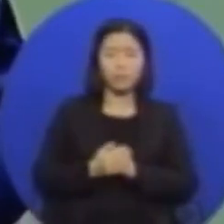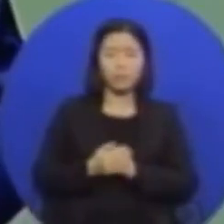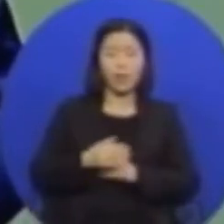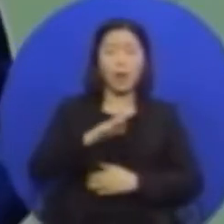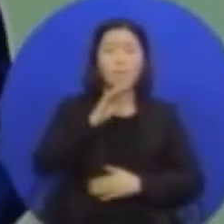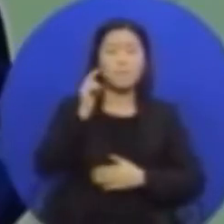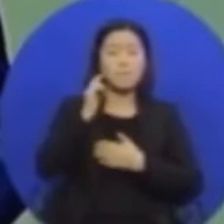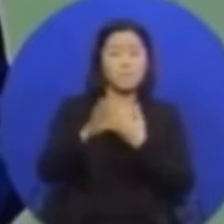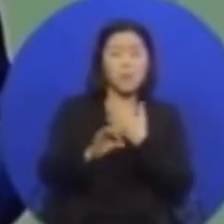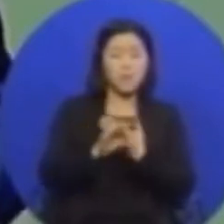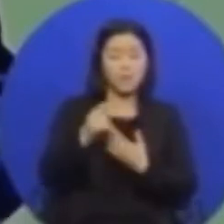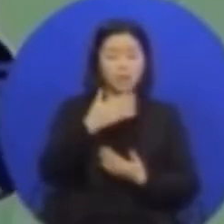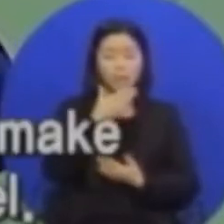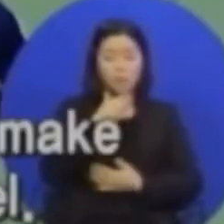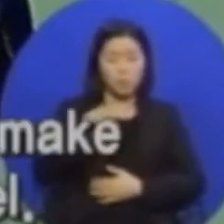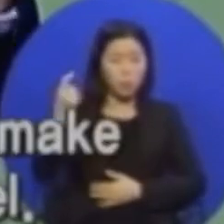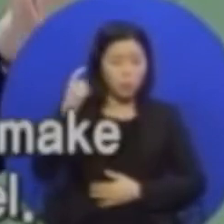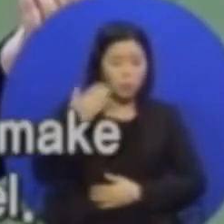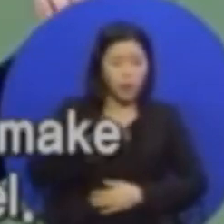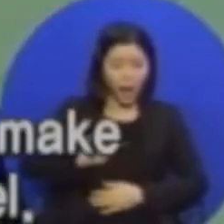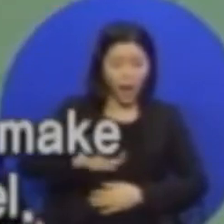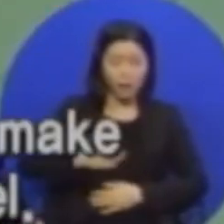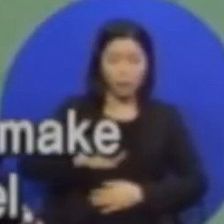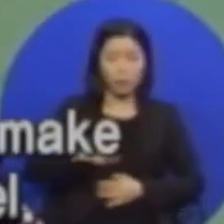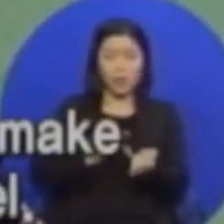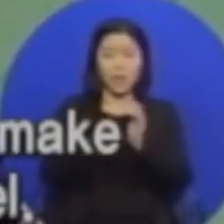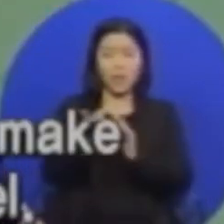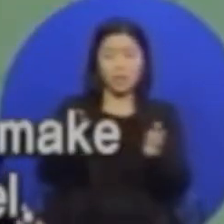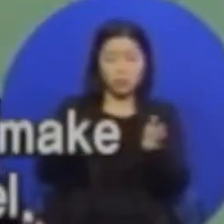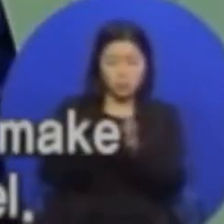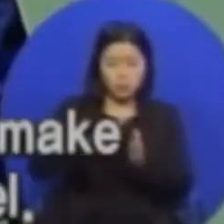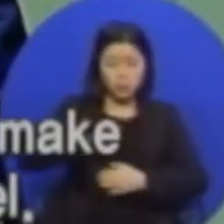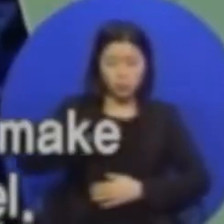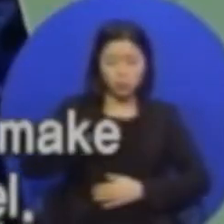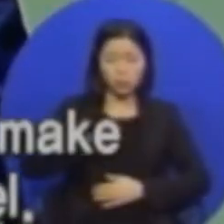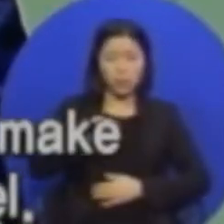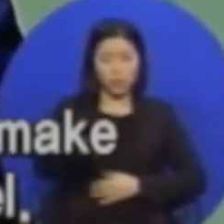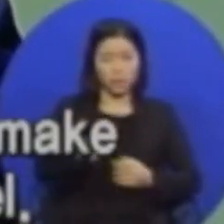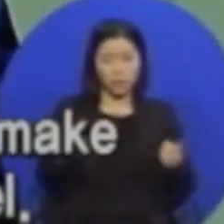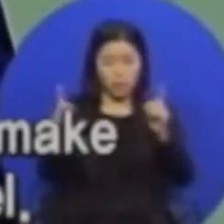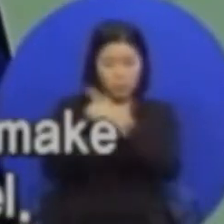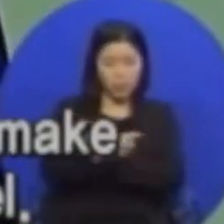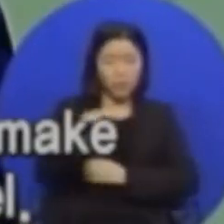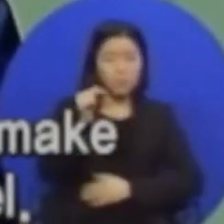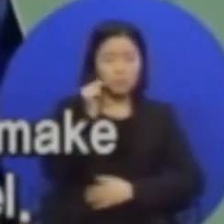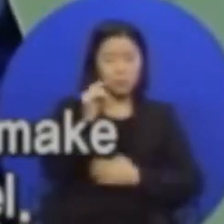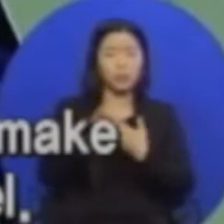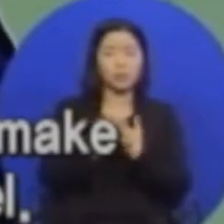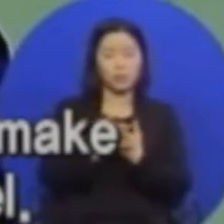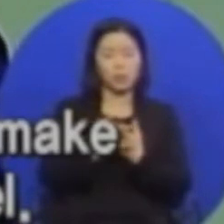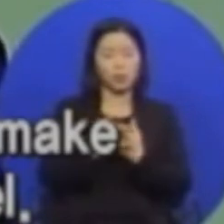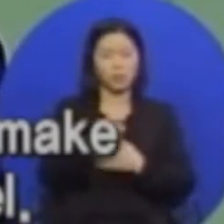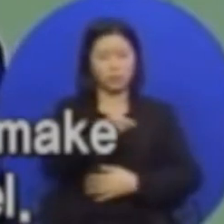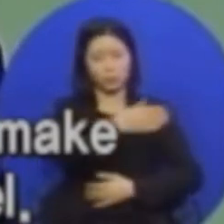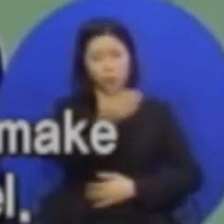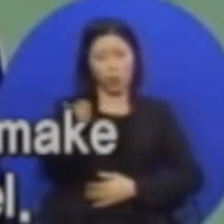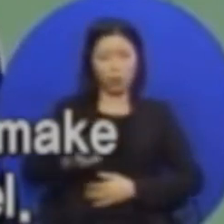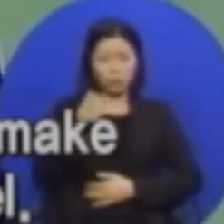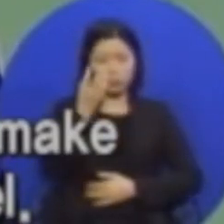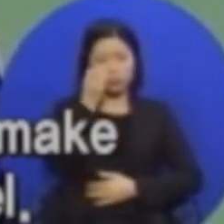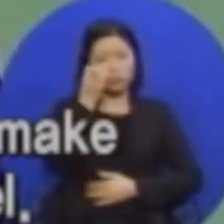보험을 알면서도 그렇게 되지 못했다면 여러분은 지금 이상한 복음을 알고 있는